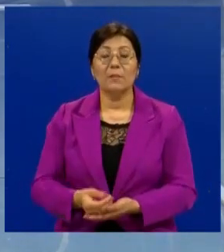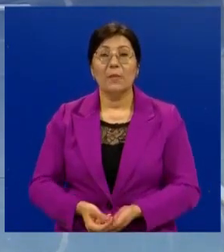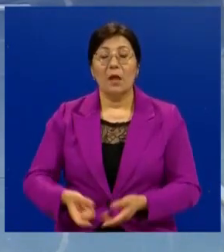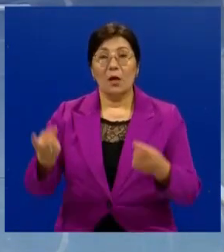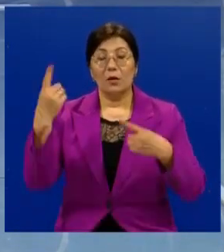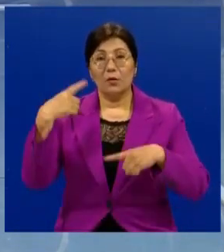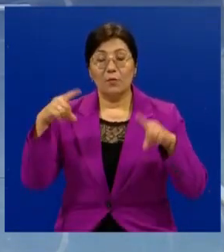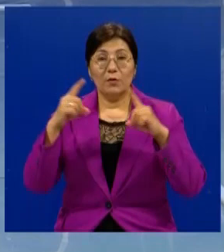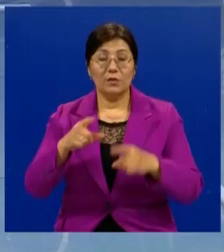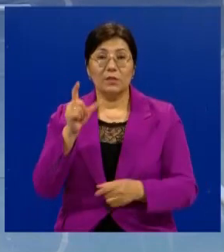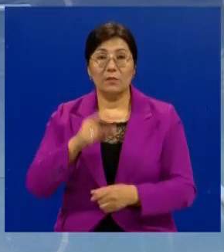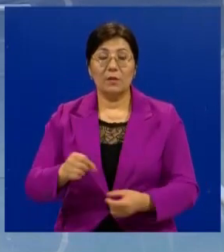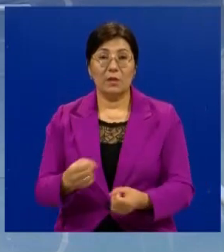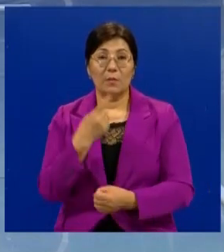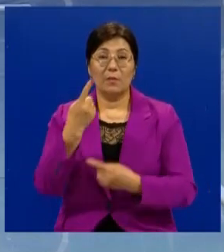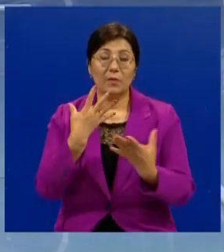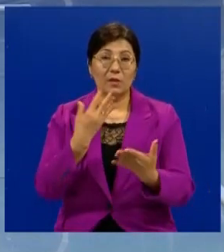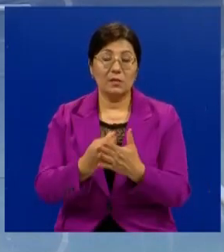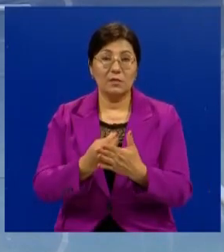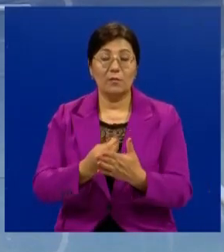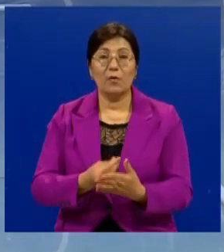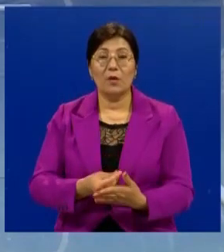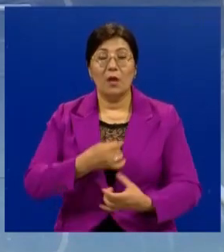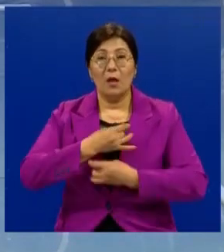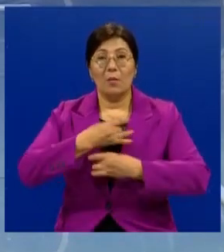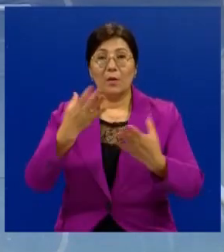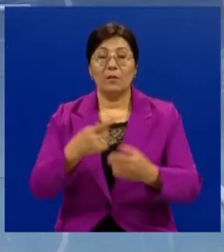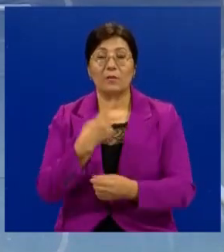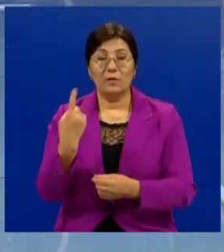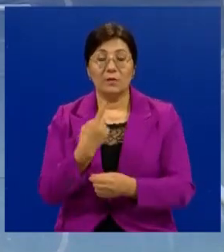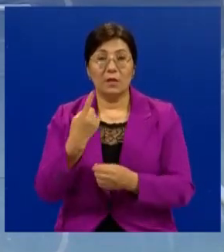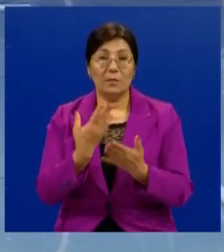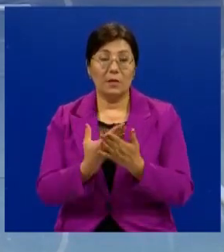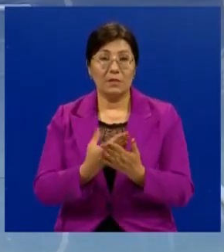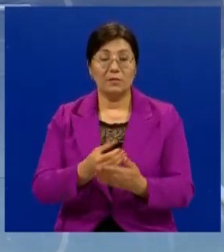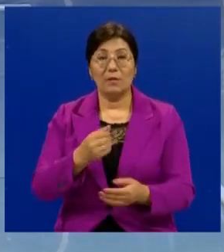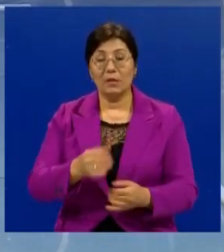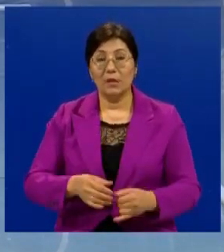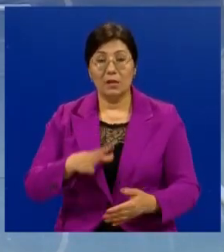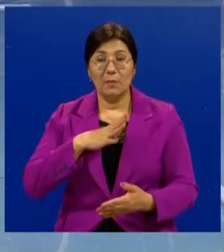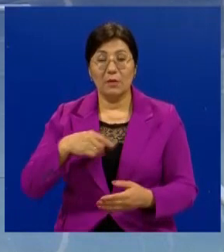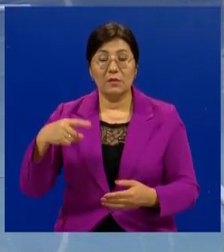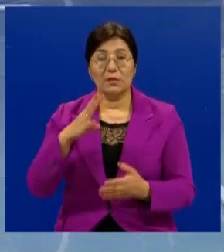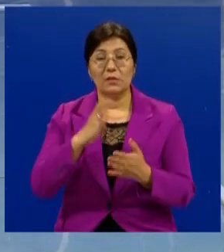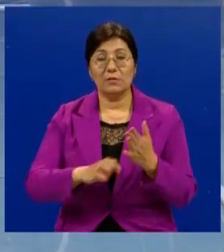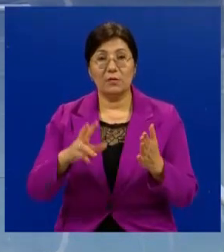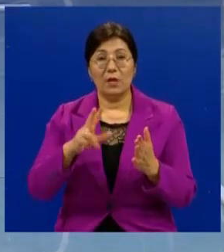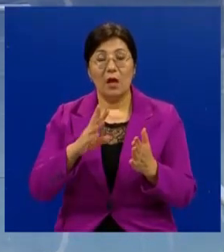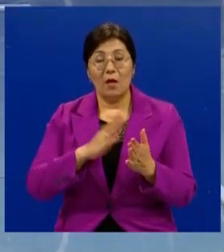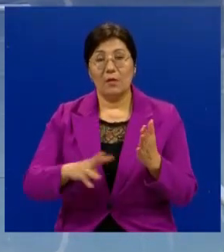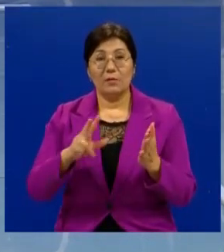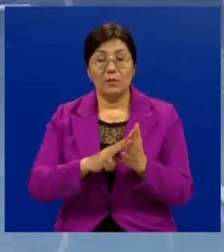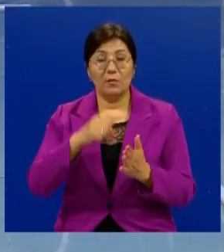появился свой профессиональный праздник. Изначально он отмечался с 1998 года в последнее воскресенье